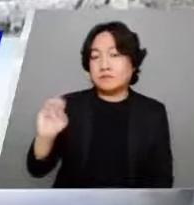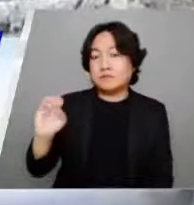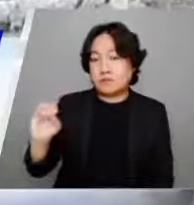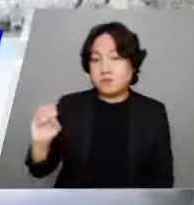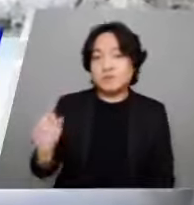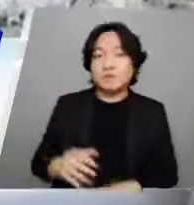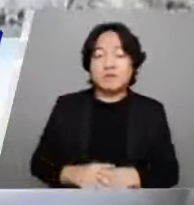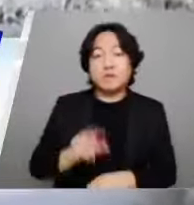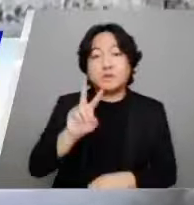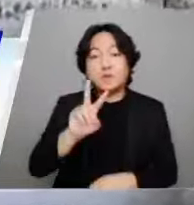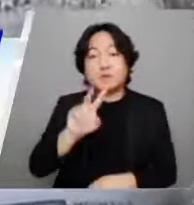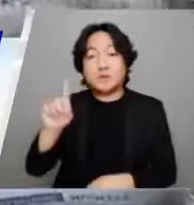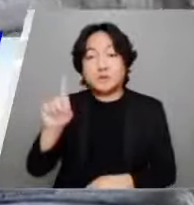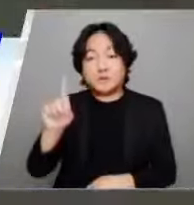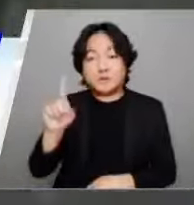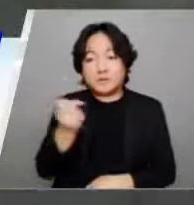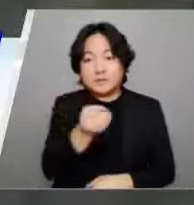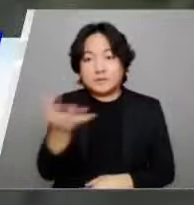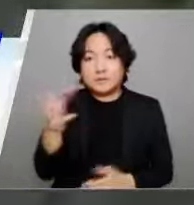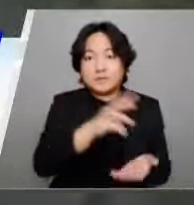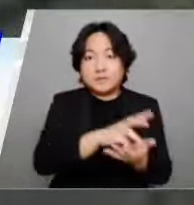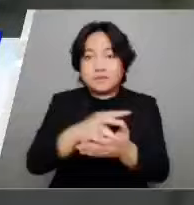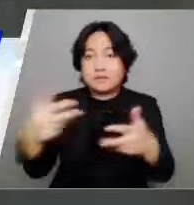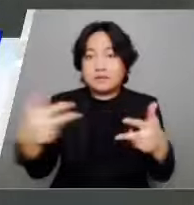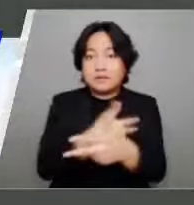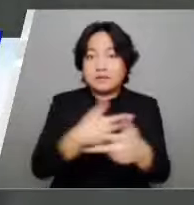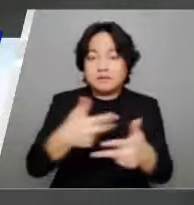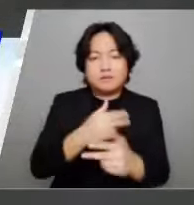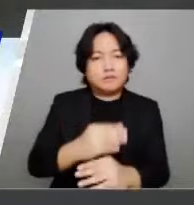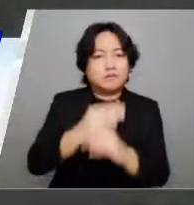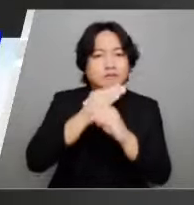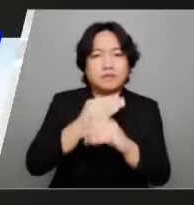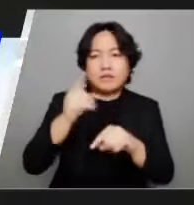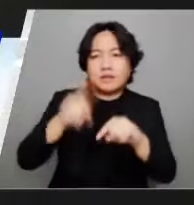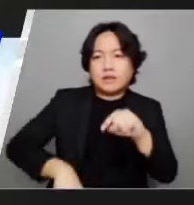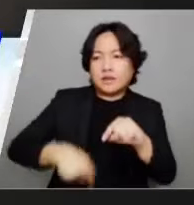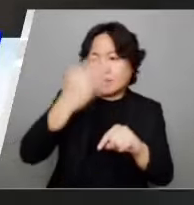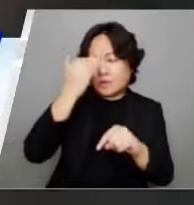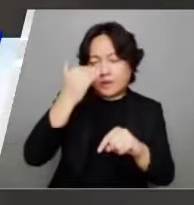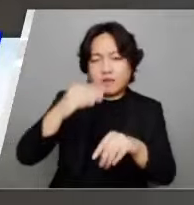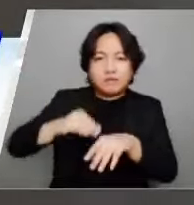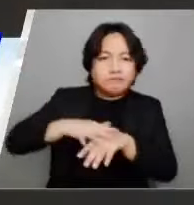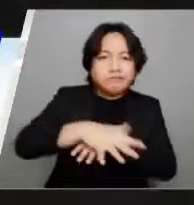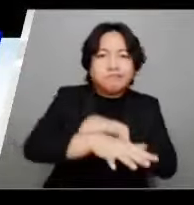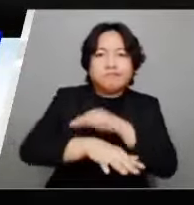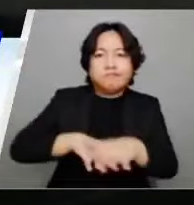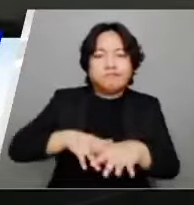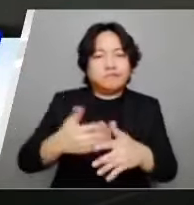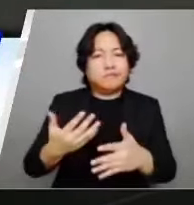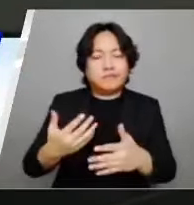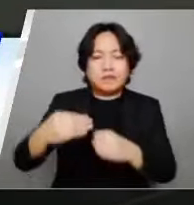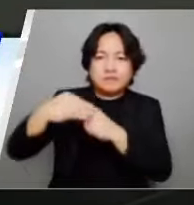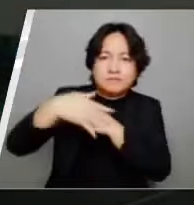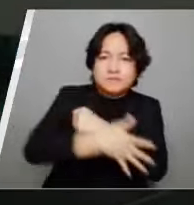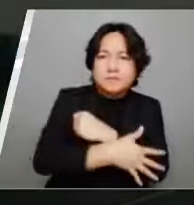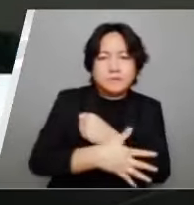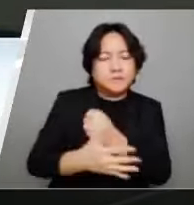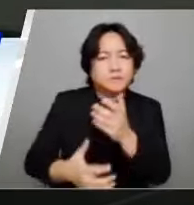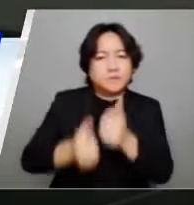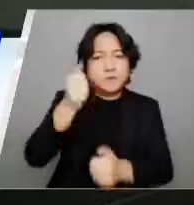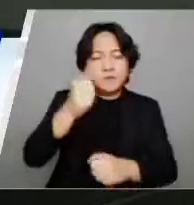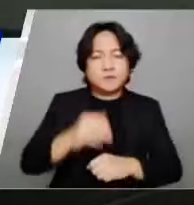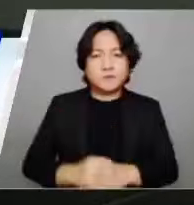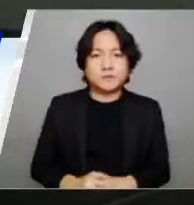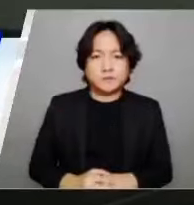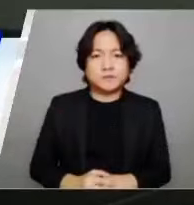impassable o hindi madaanan ng mga sasakyan. Marami sa mga nasawi dahil sa Bagyong Christine ay dahil sa mga landslide. Sa isinagawang briefing ng Office of